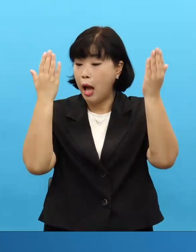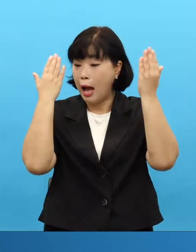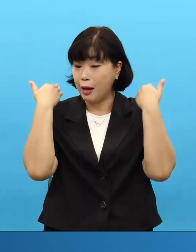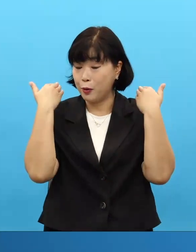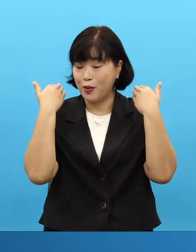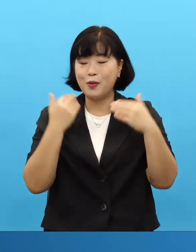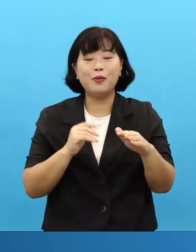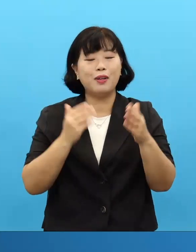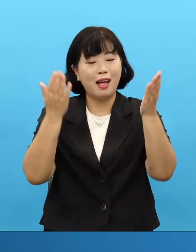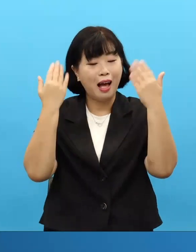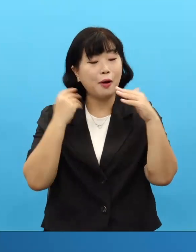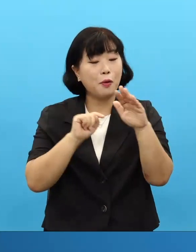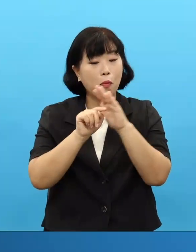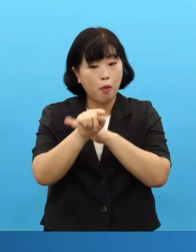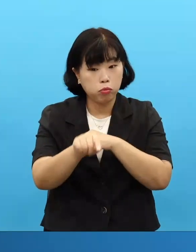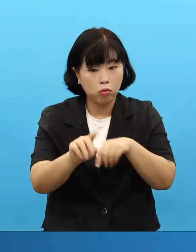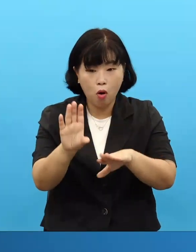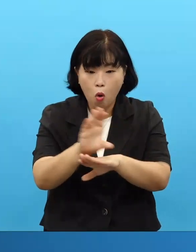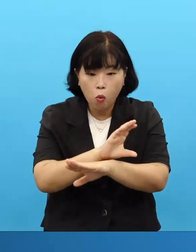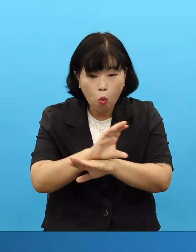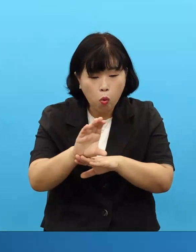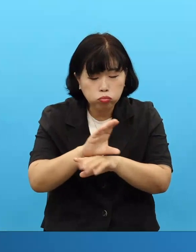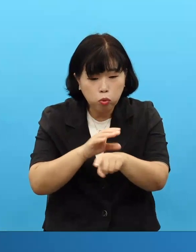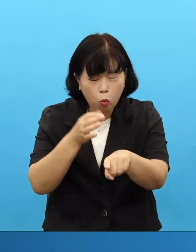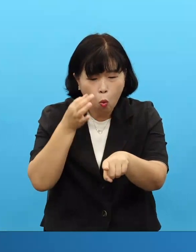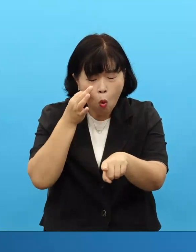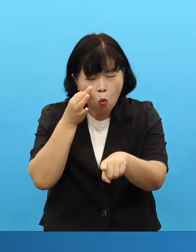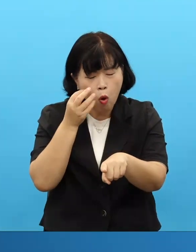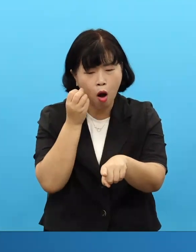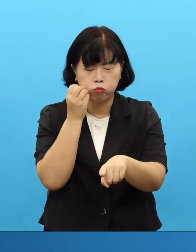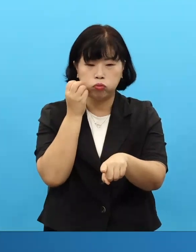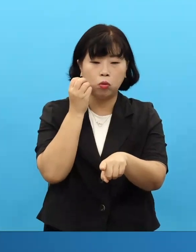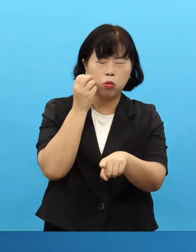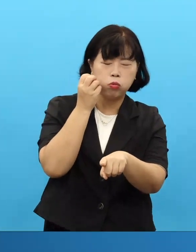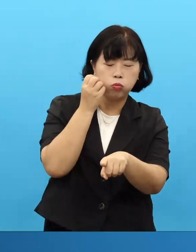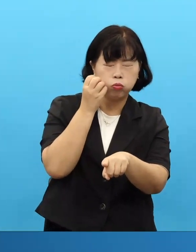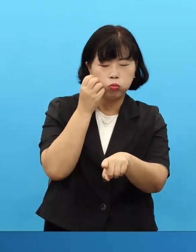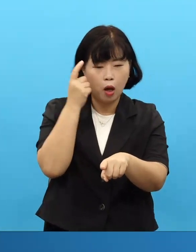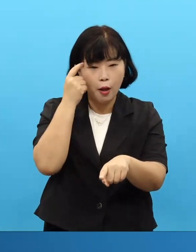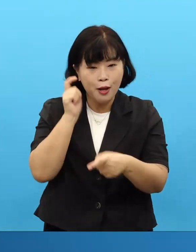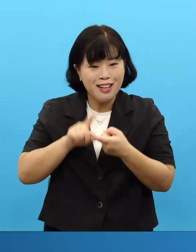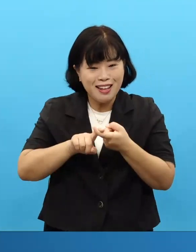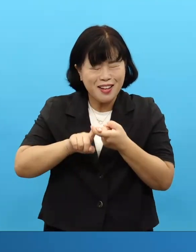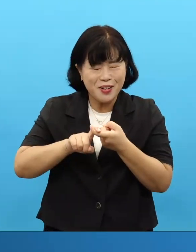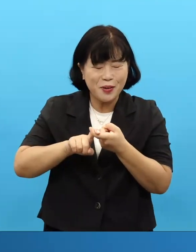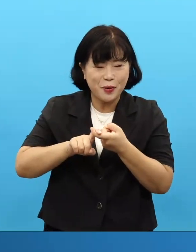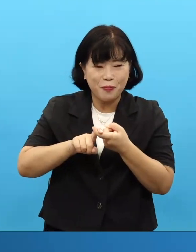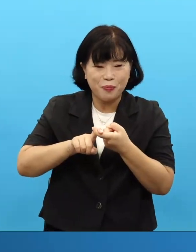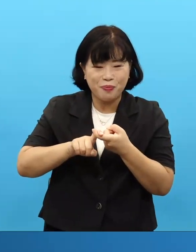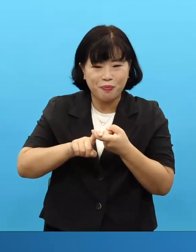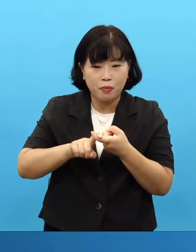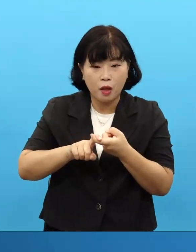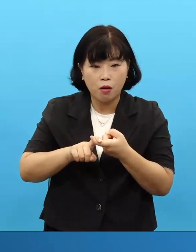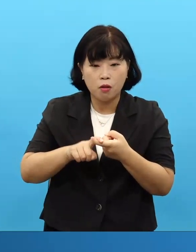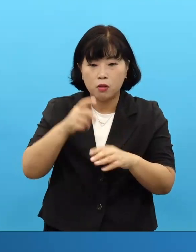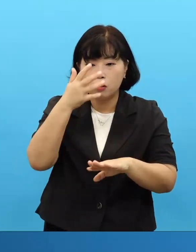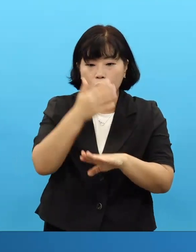school. 우리나라는 없었지. 그걸 본 사람이 빌 게이츠예요. We didn't have it in our country, but the one who saw that at that young age was 글쎄요. Bill